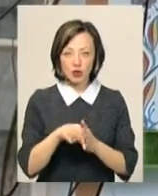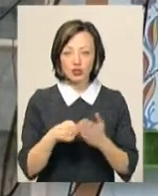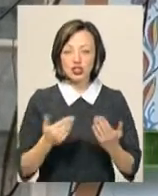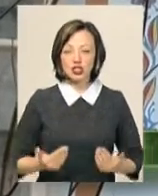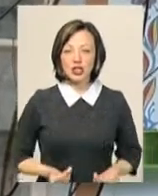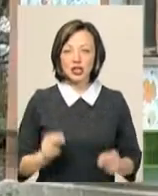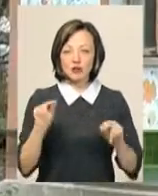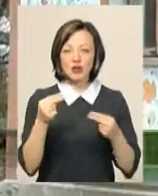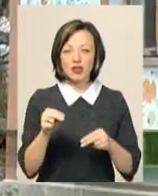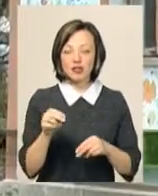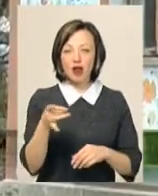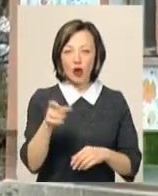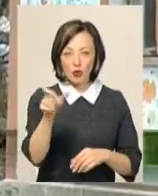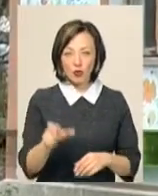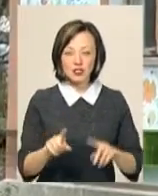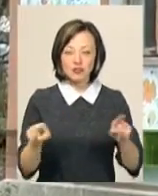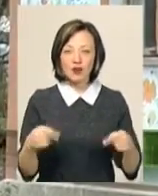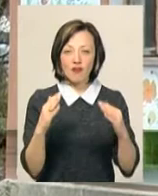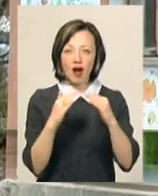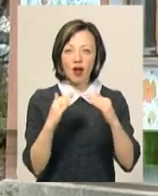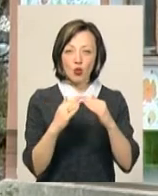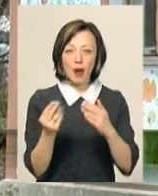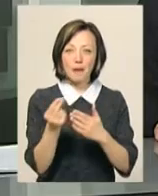Житель Чемеревецького району створив хату-писанку.